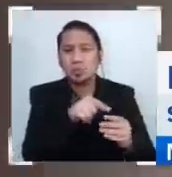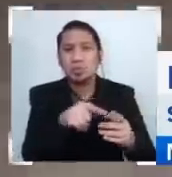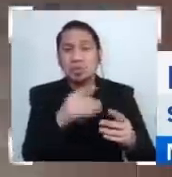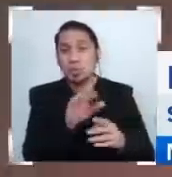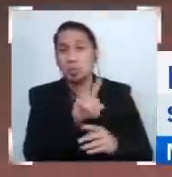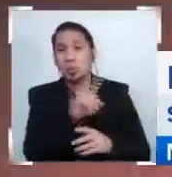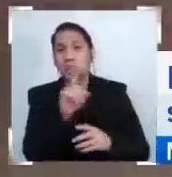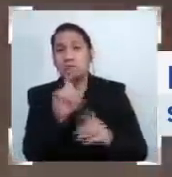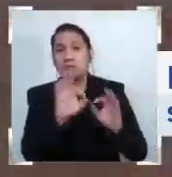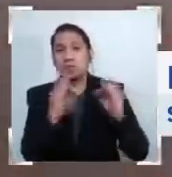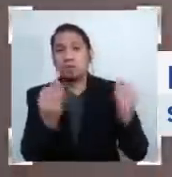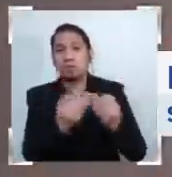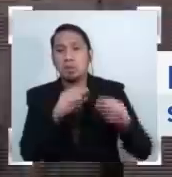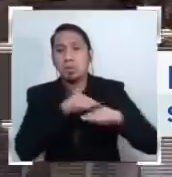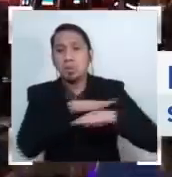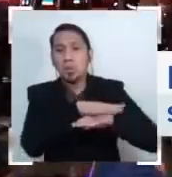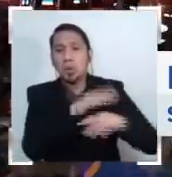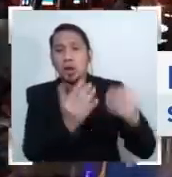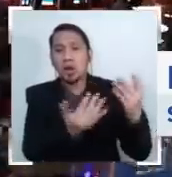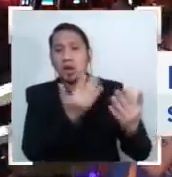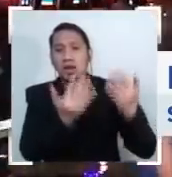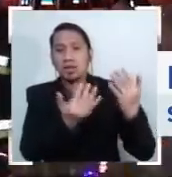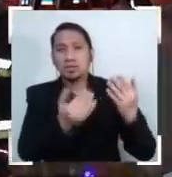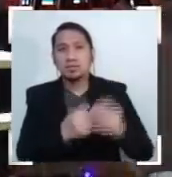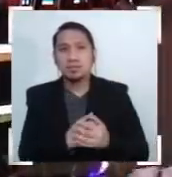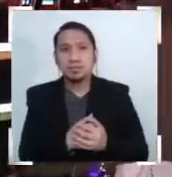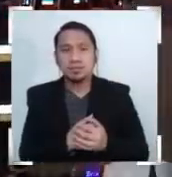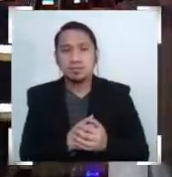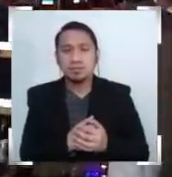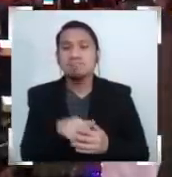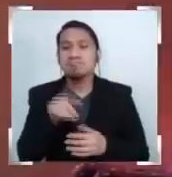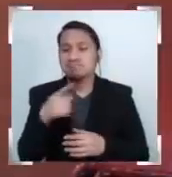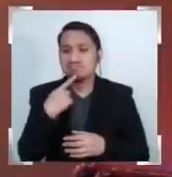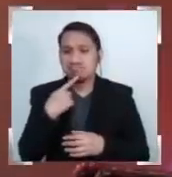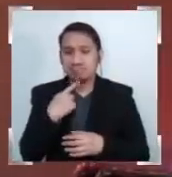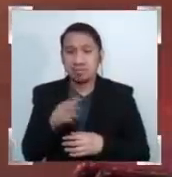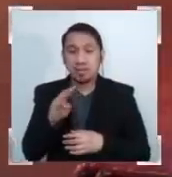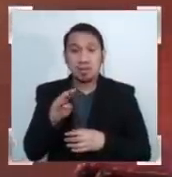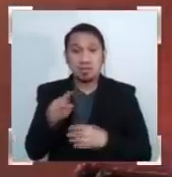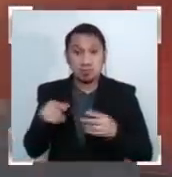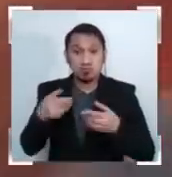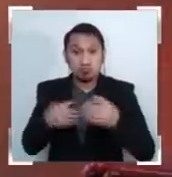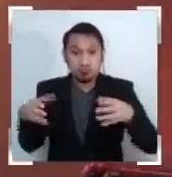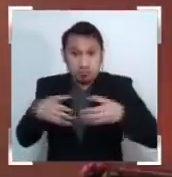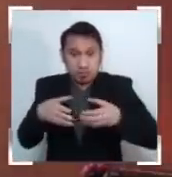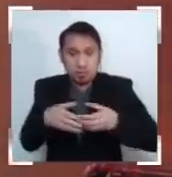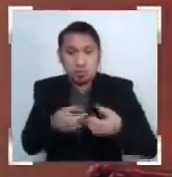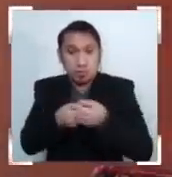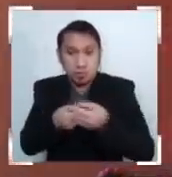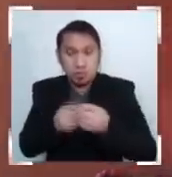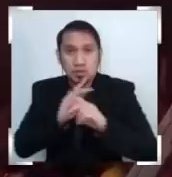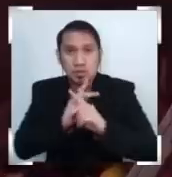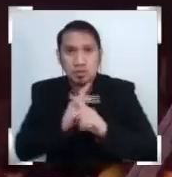ang naapektuhan ng sunog. Ayon sa Bureau of Fire Protection NCR, aabot sa 45 ang fire incidents